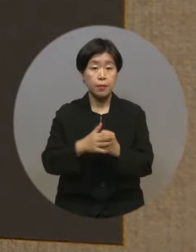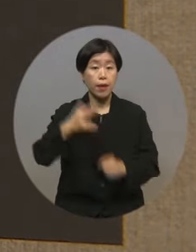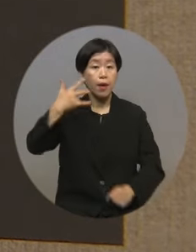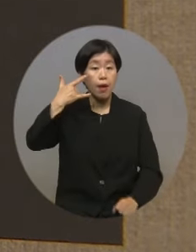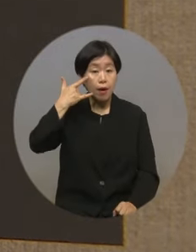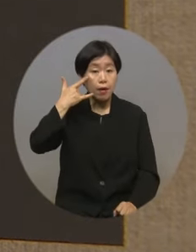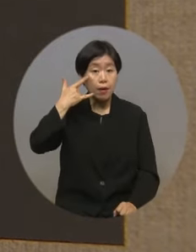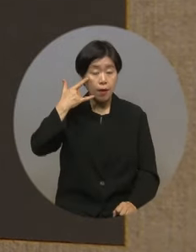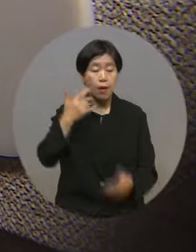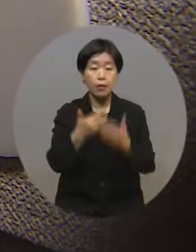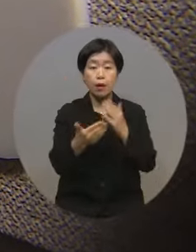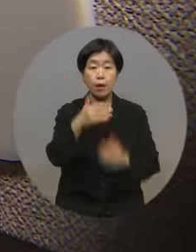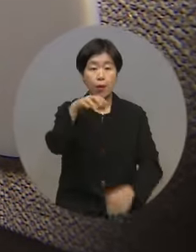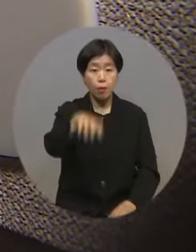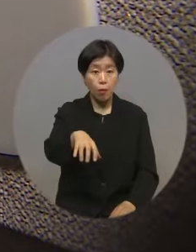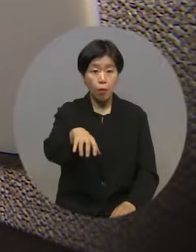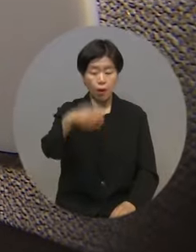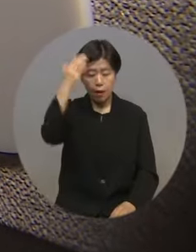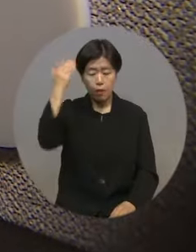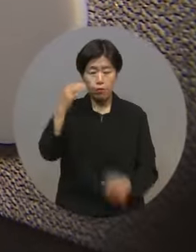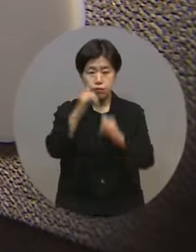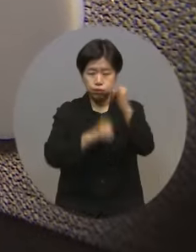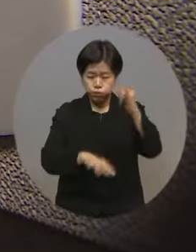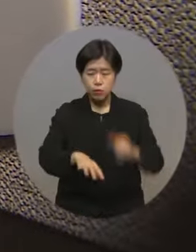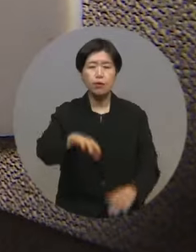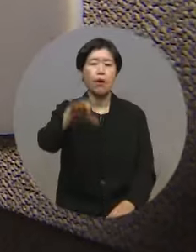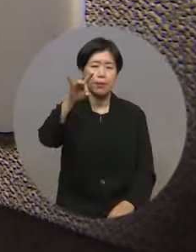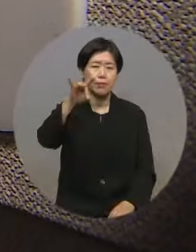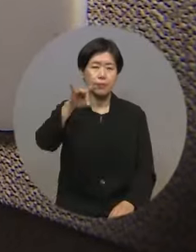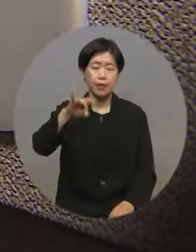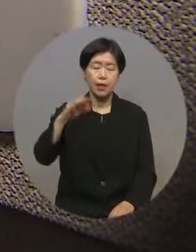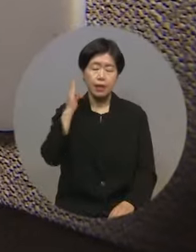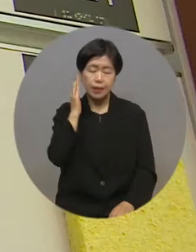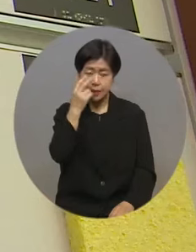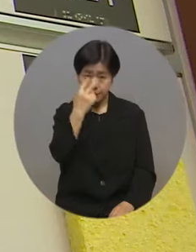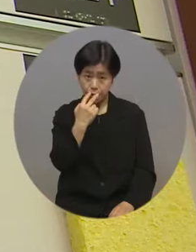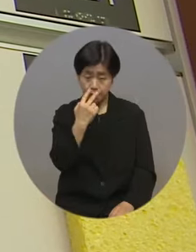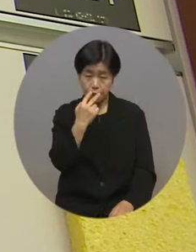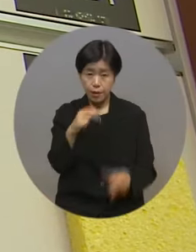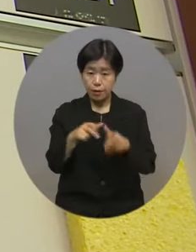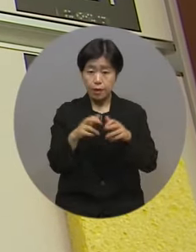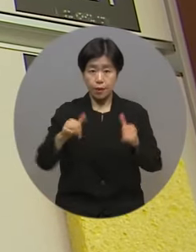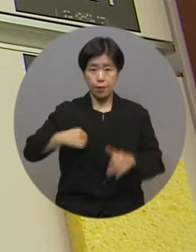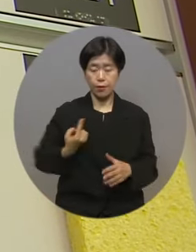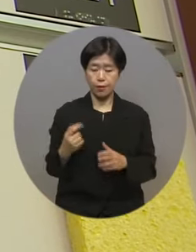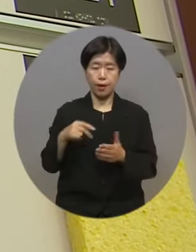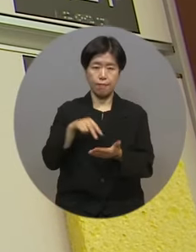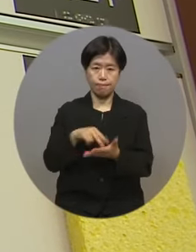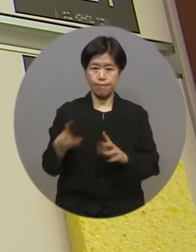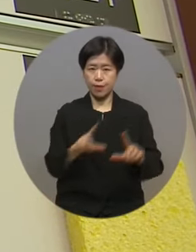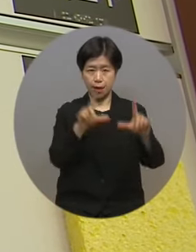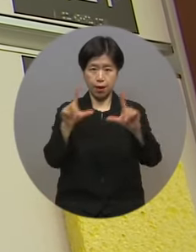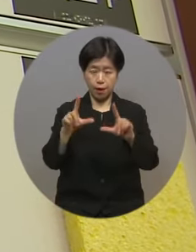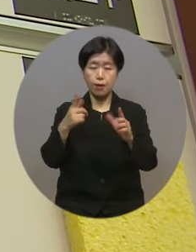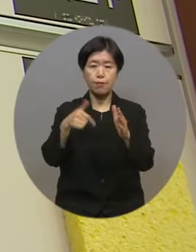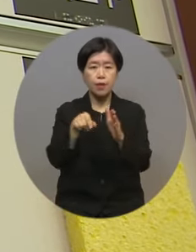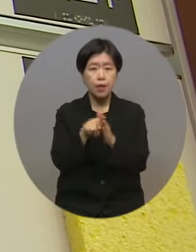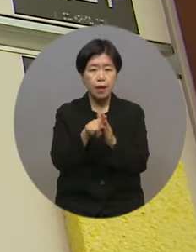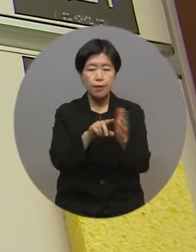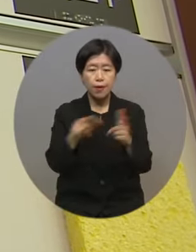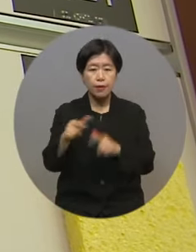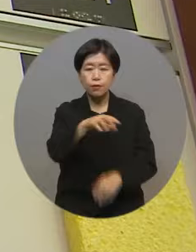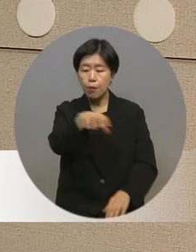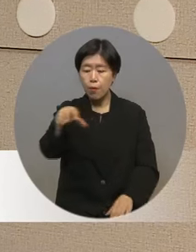체험홈은 국내에서 처음으로 시청각 장애인이 독립적인 생활 영역을 넓혀가는 데 중점을 두고 공간을